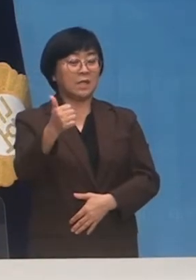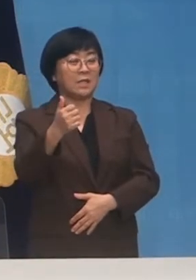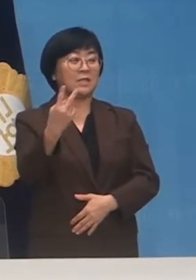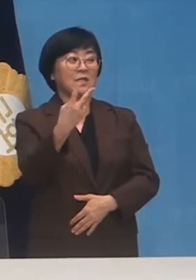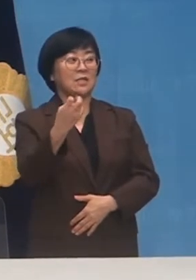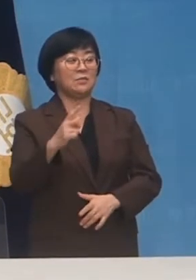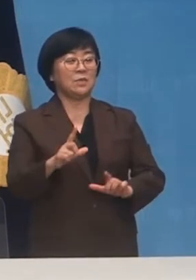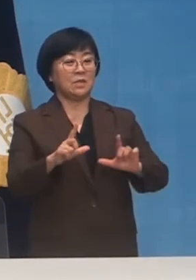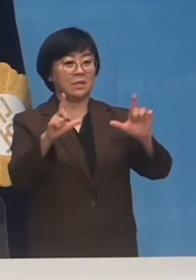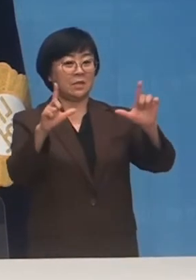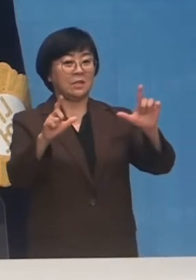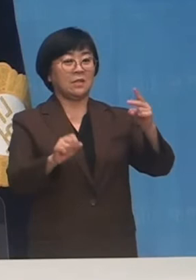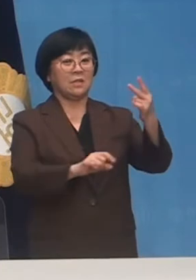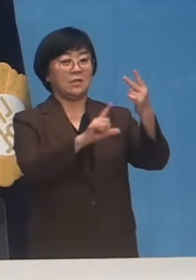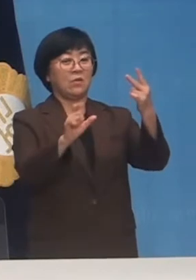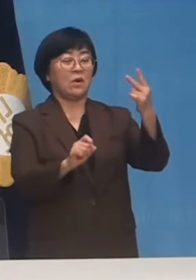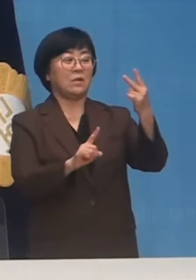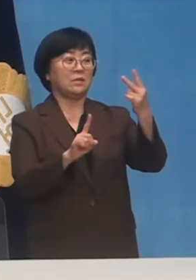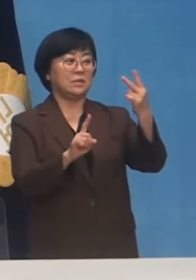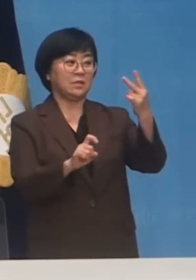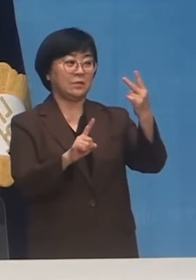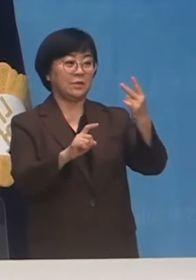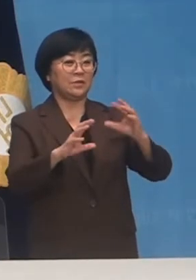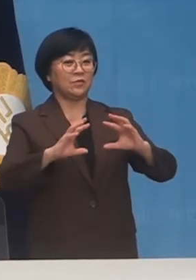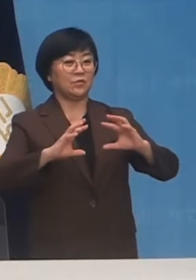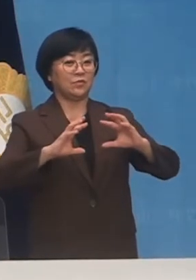2022년 2월 10일에